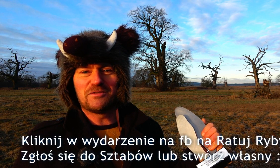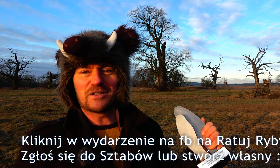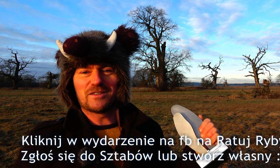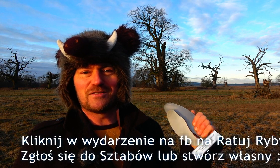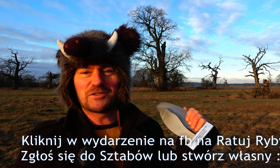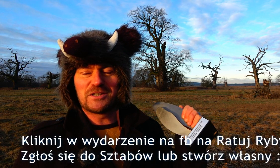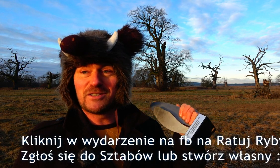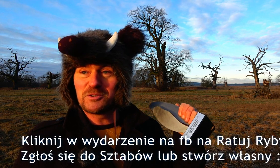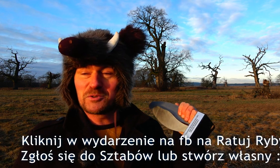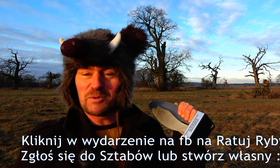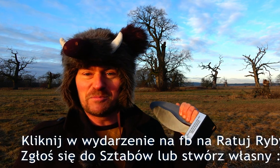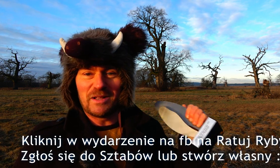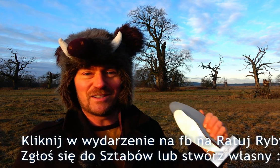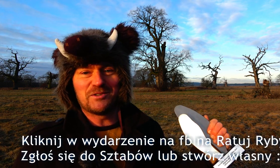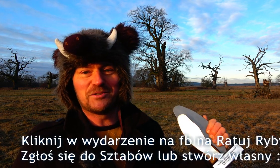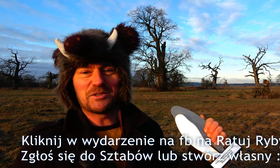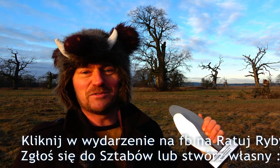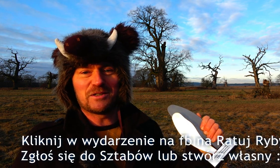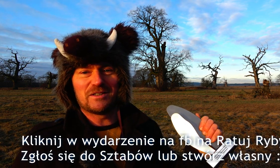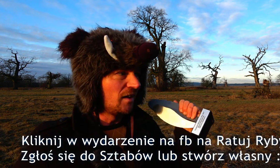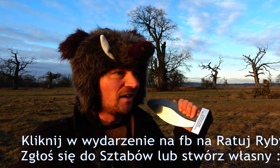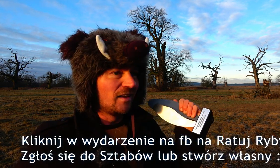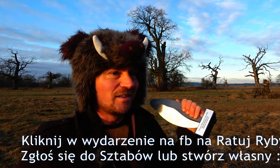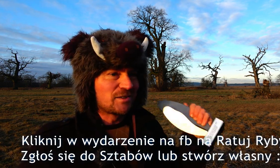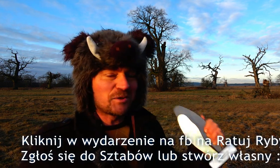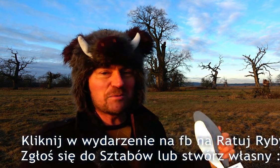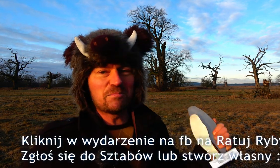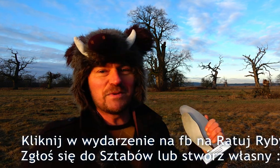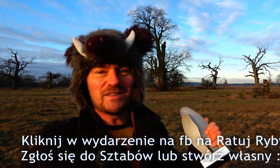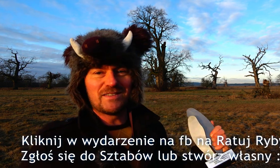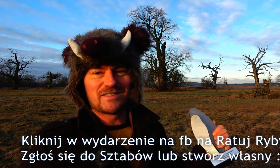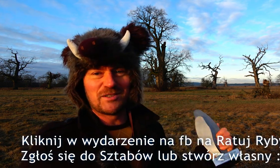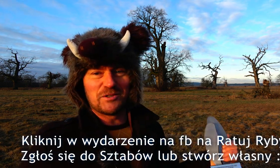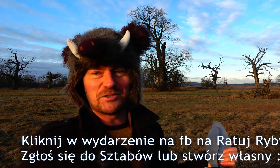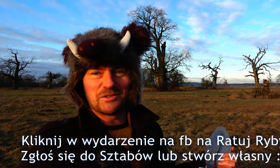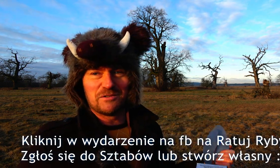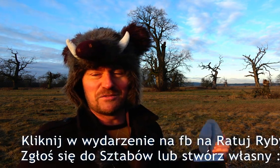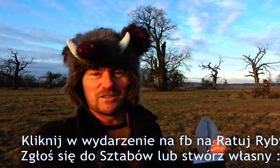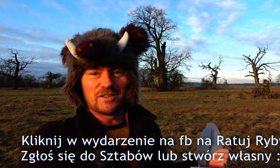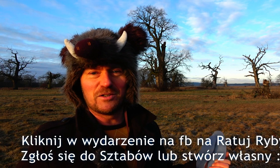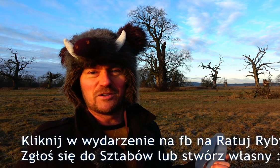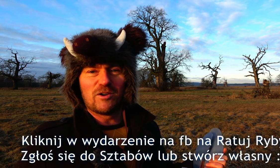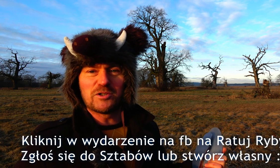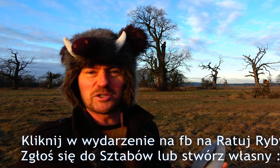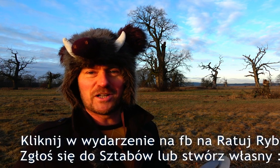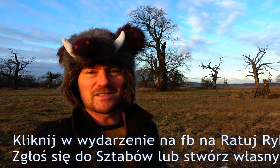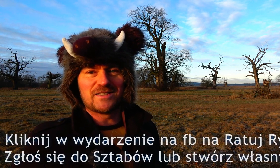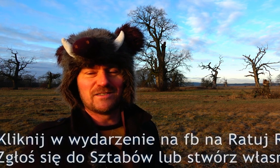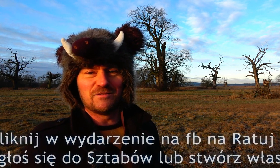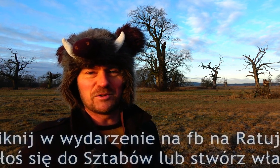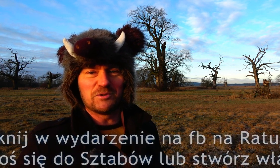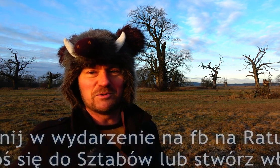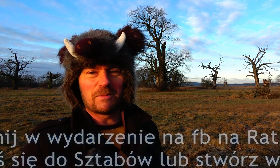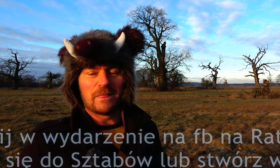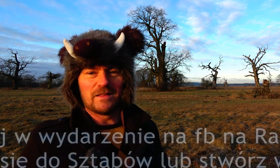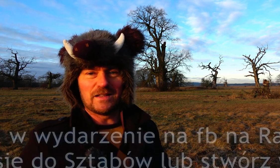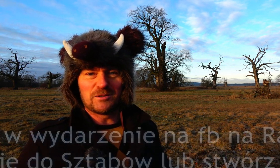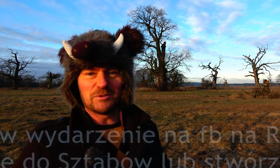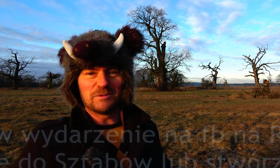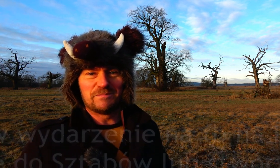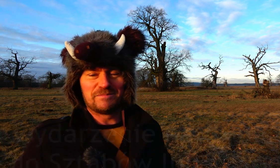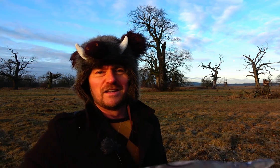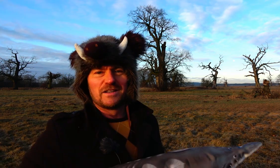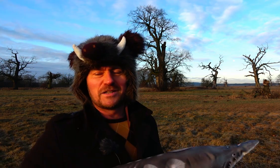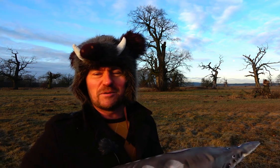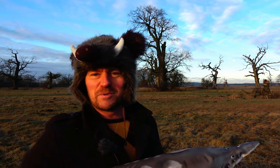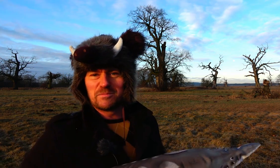do rzeki Warty, wszystkich tych, którzy mają daleko do rzeki Warty. Zróbmy coś fajnego chociaż raz w roku dla